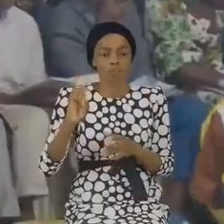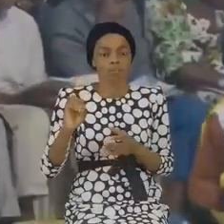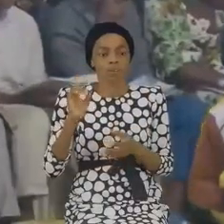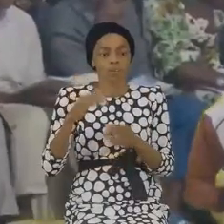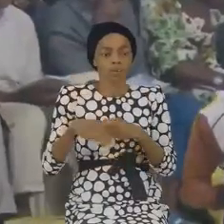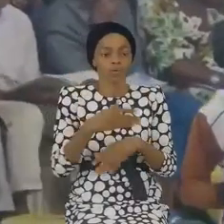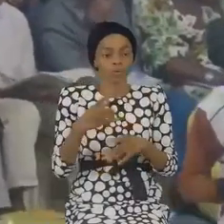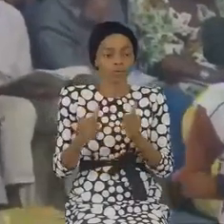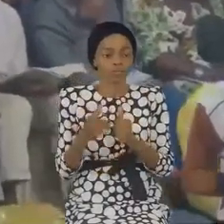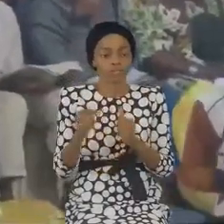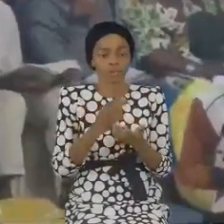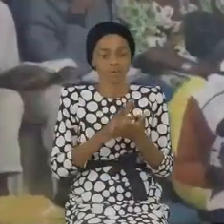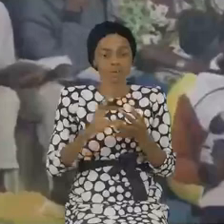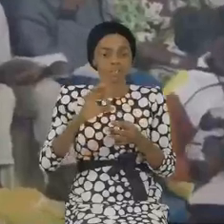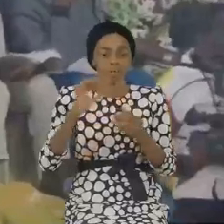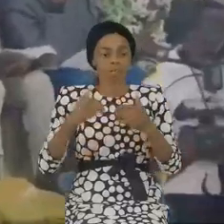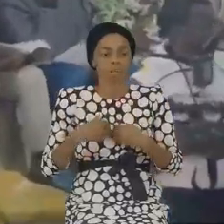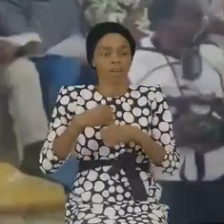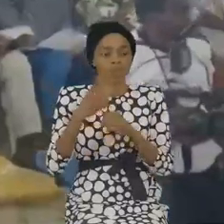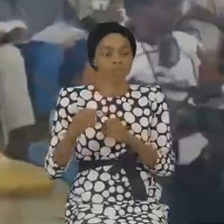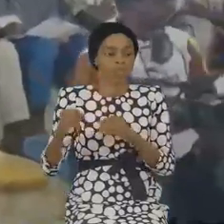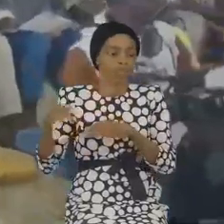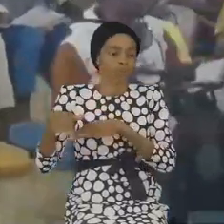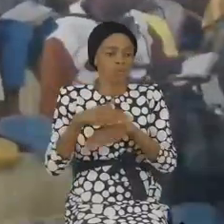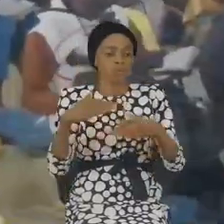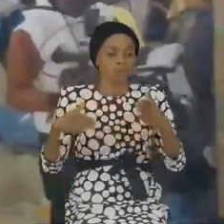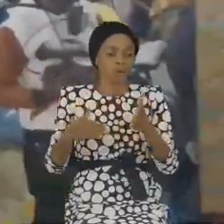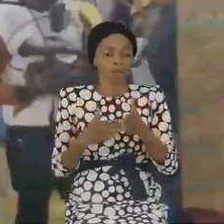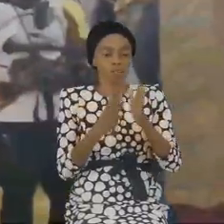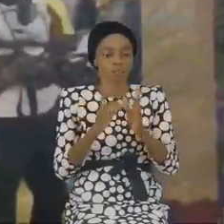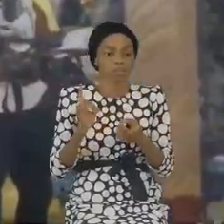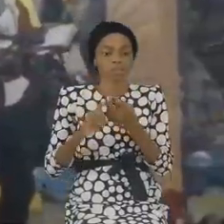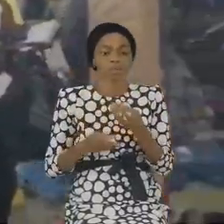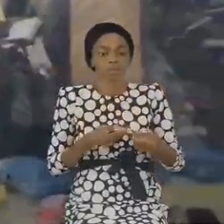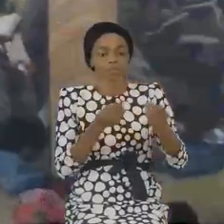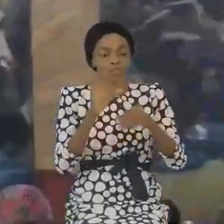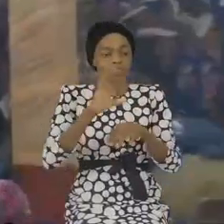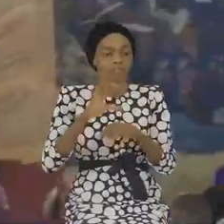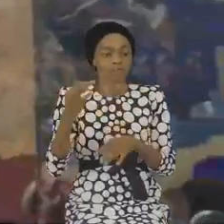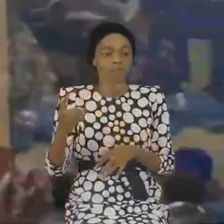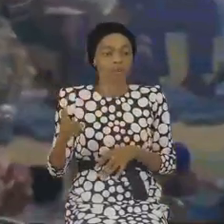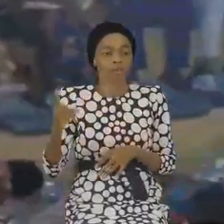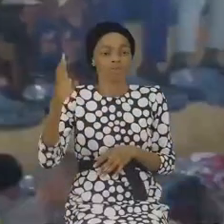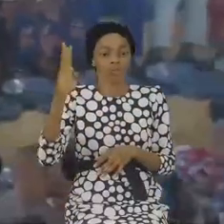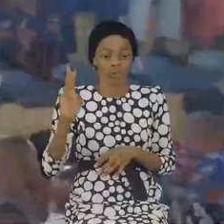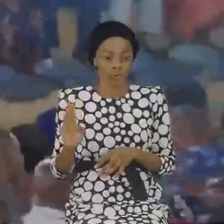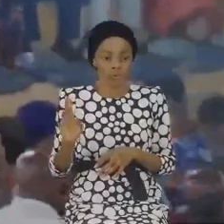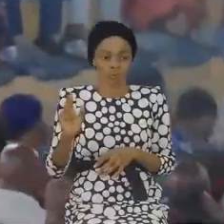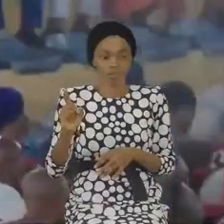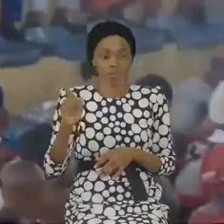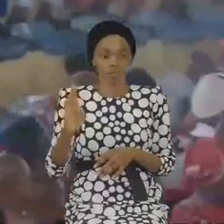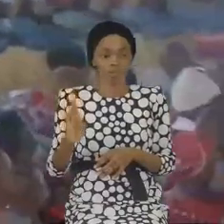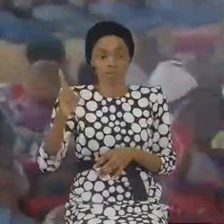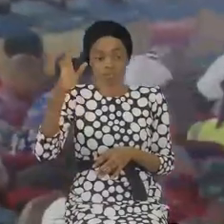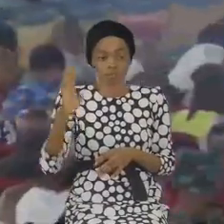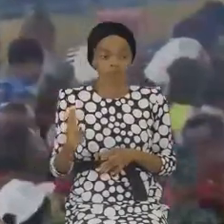évêque pour paître l'église du Seigneur. Vous voyez l'épître. Prenez par exemple